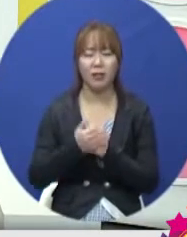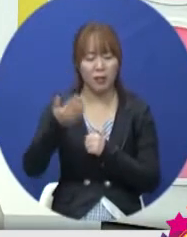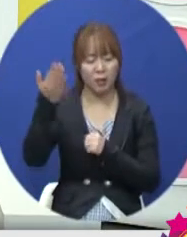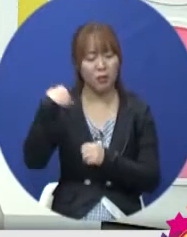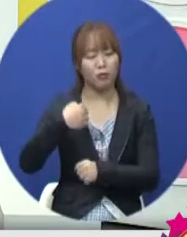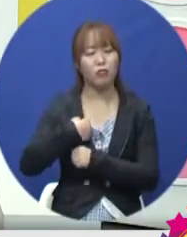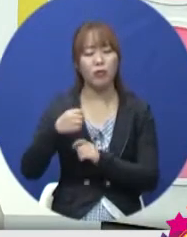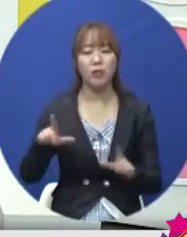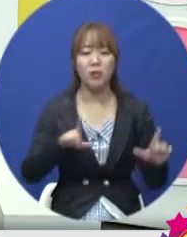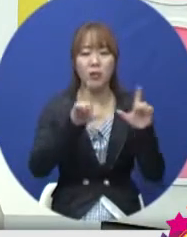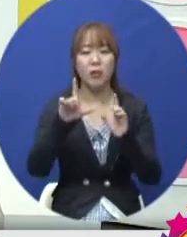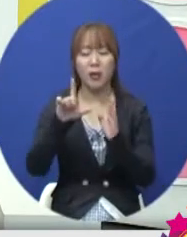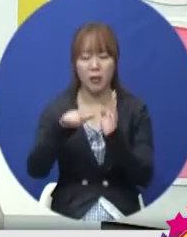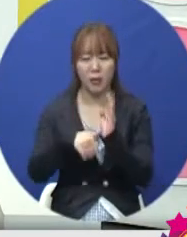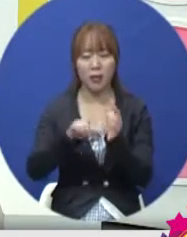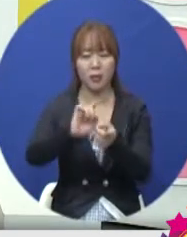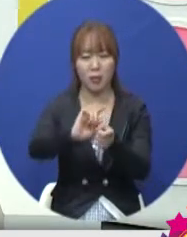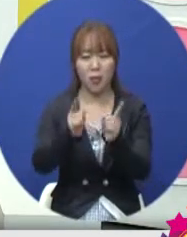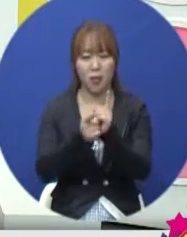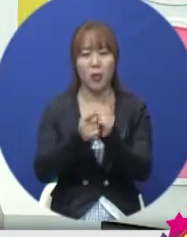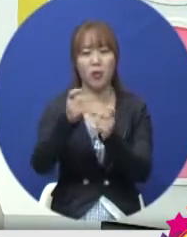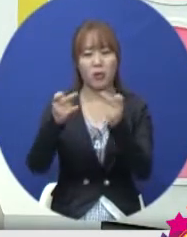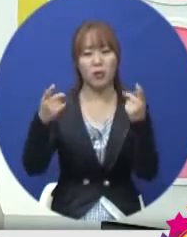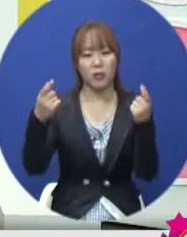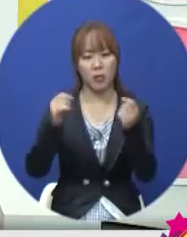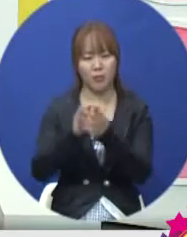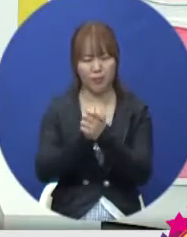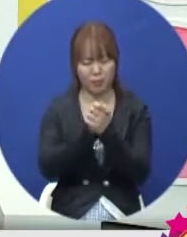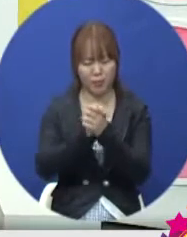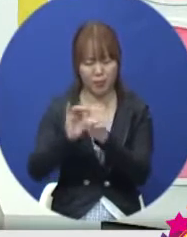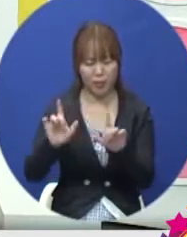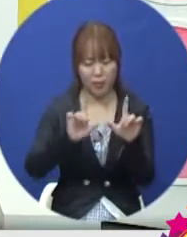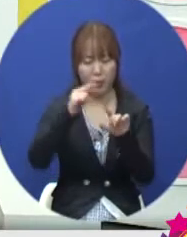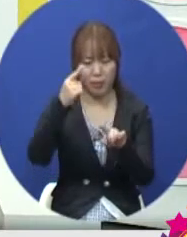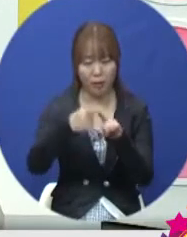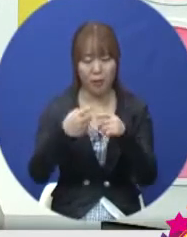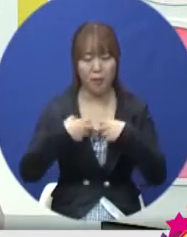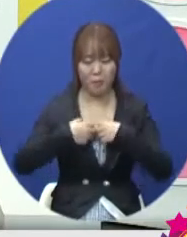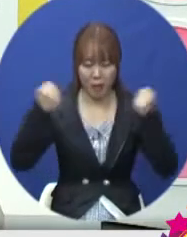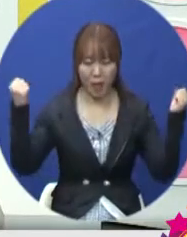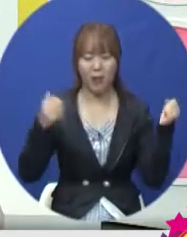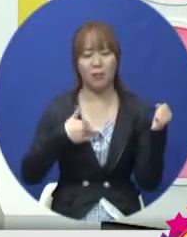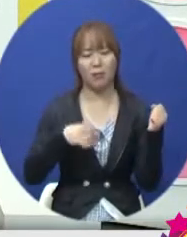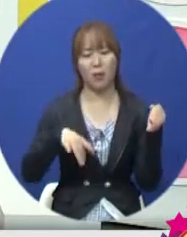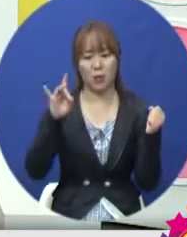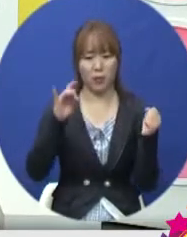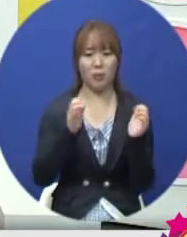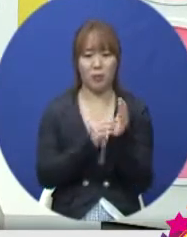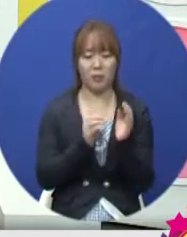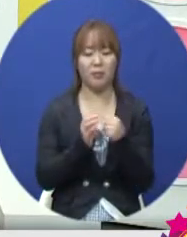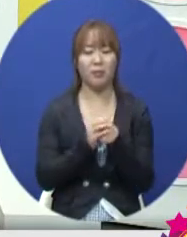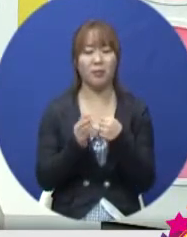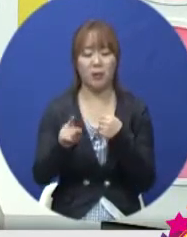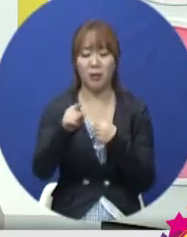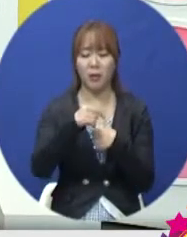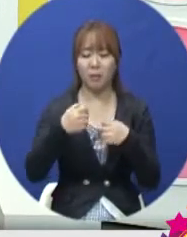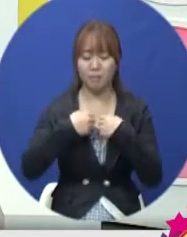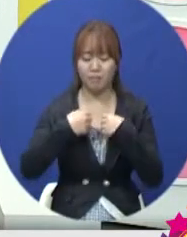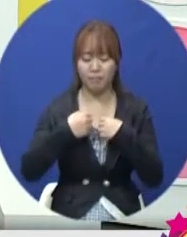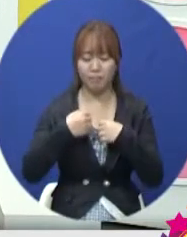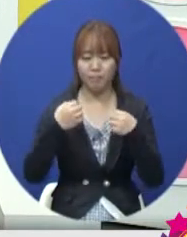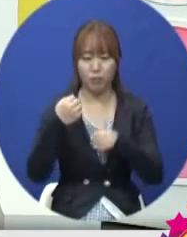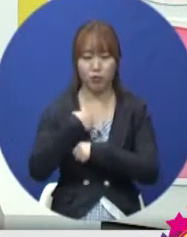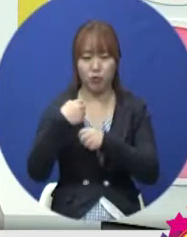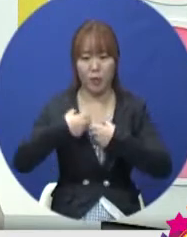당시 그 형제간들 같이 우애 있게 지내다가 전역을 아. 나가 먼저 했거든요. 네. 그래서 이제 전역하고 난